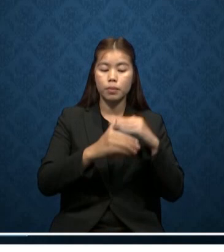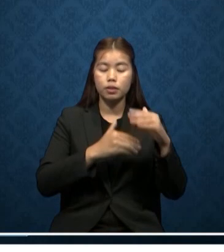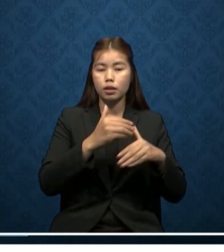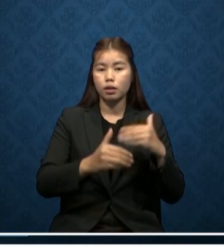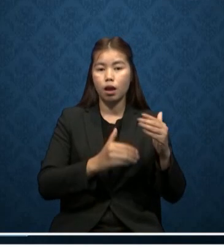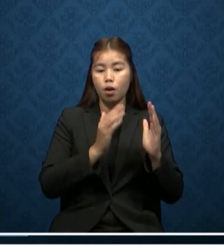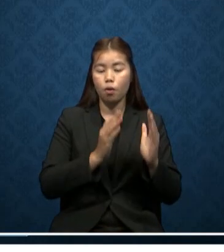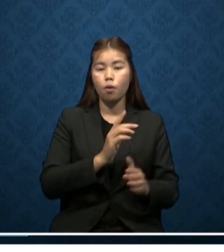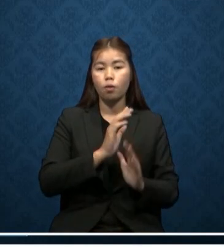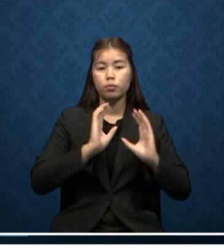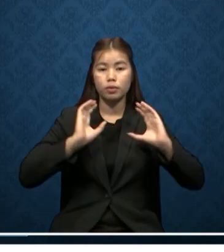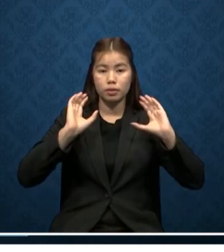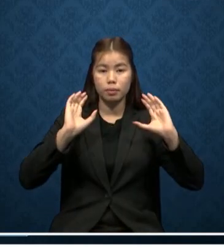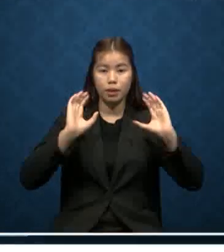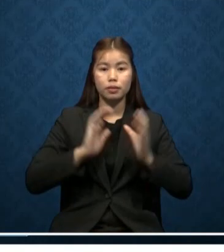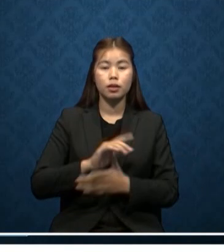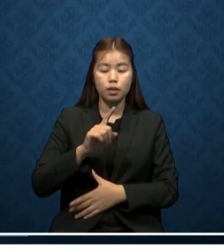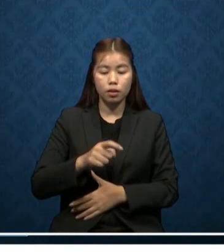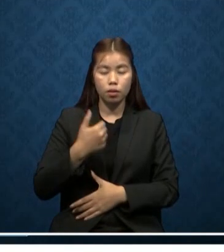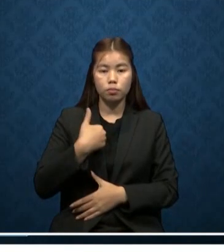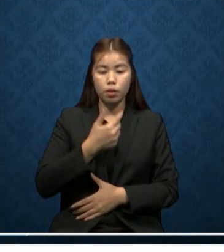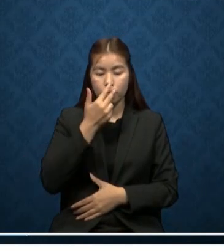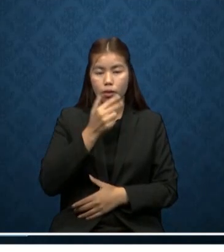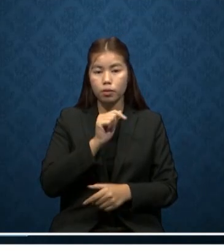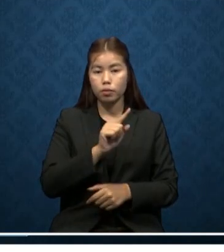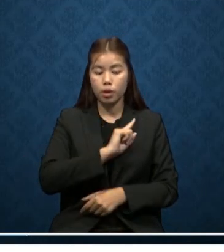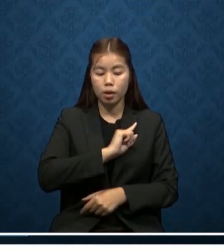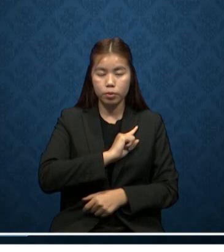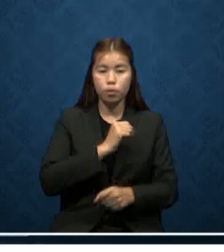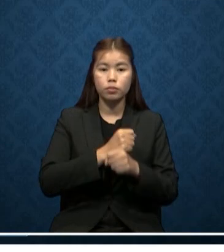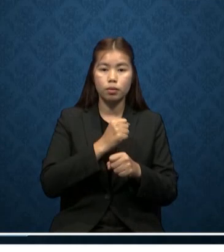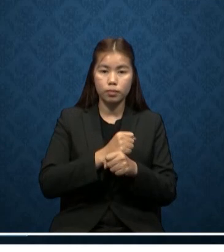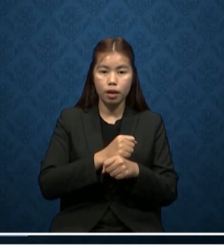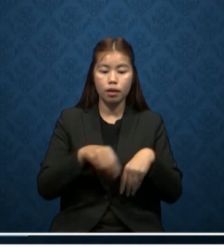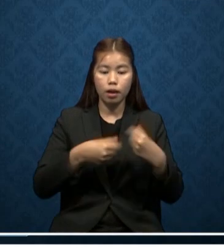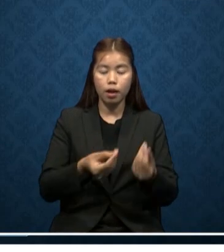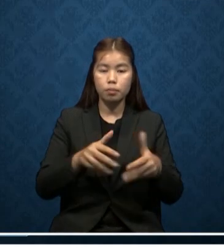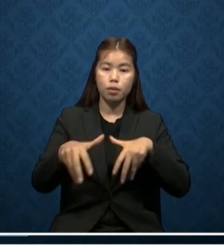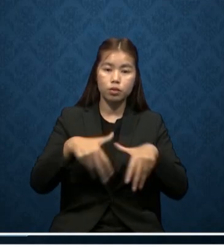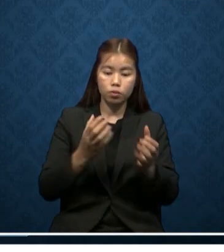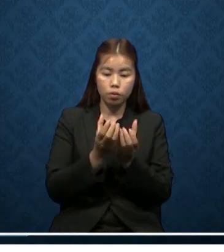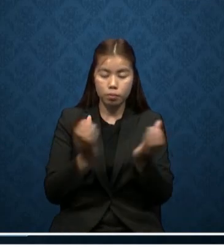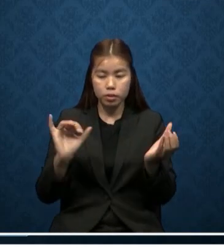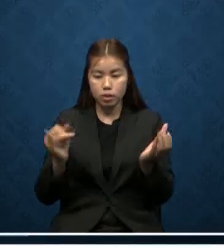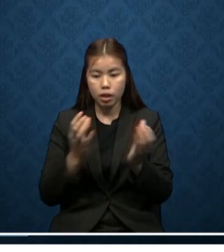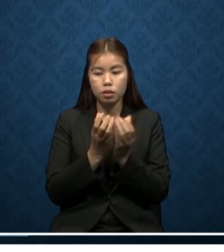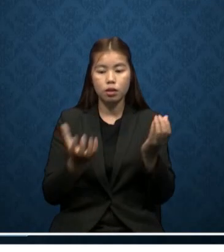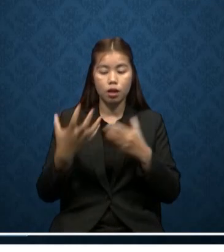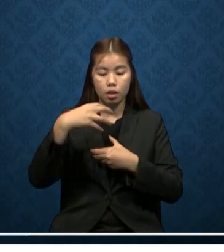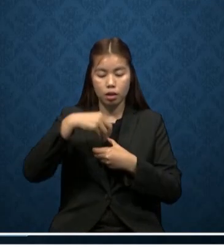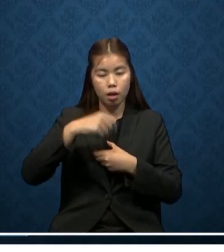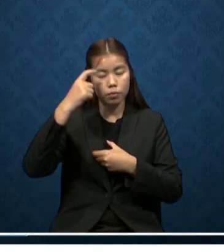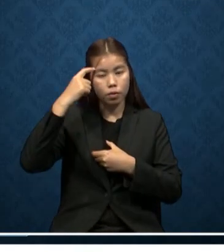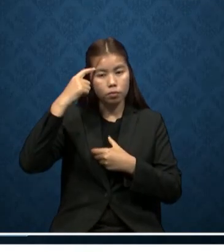รัฐยึดค่านิยมการทำงานเพื่อประชาชนยึดหลักคุณธรรมจริยธรรมมีจิตสำนึกมีความ